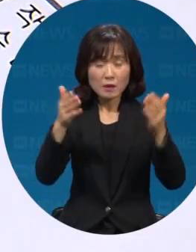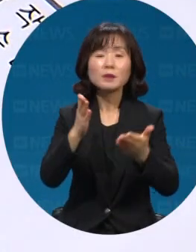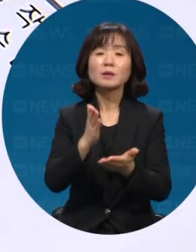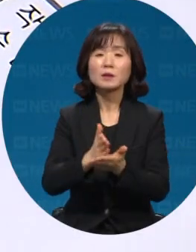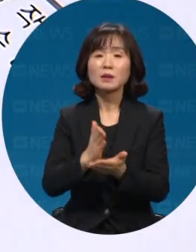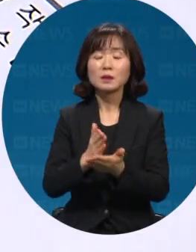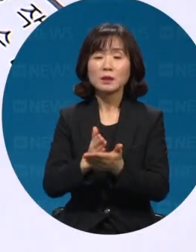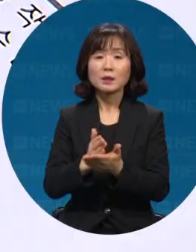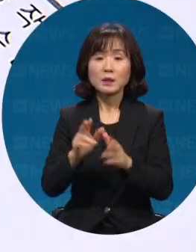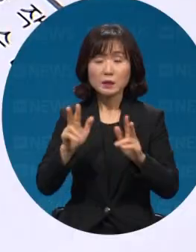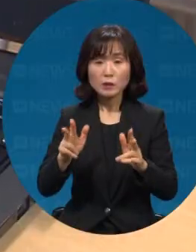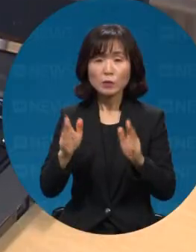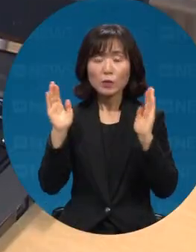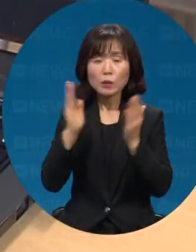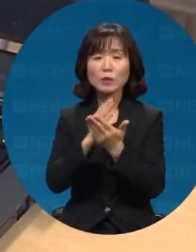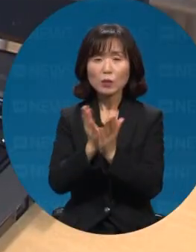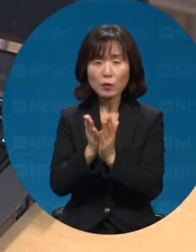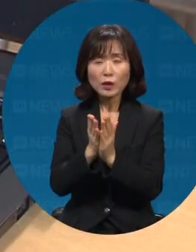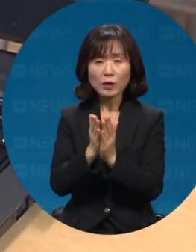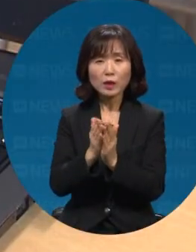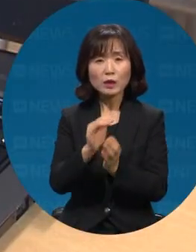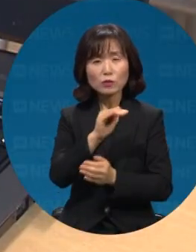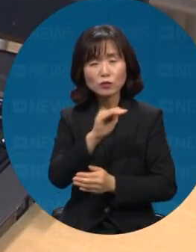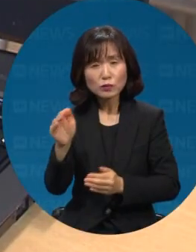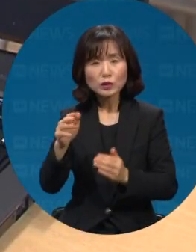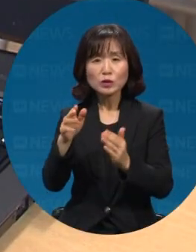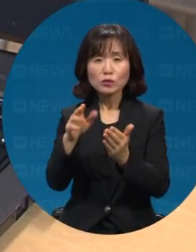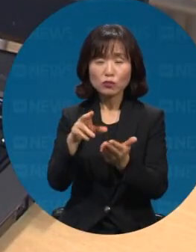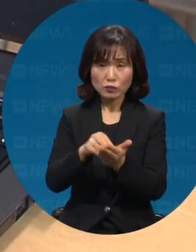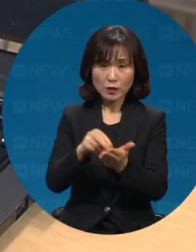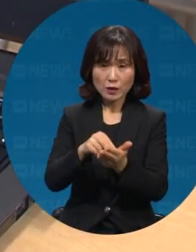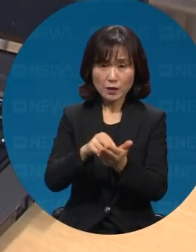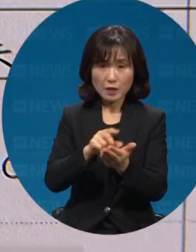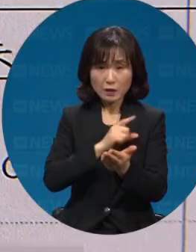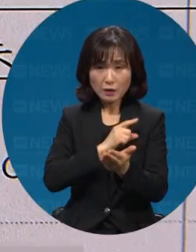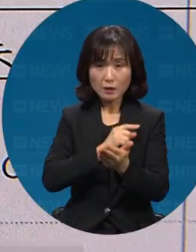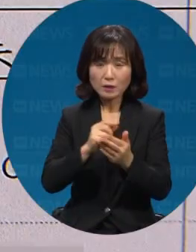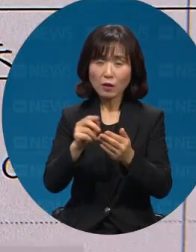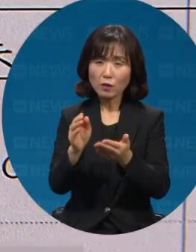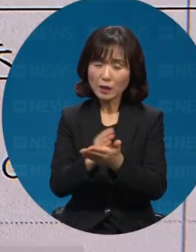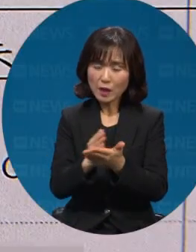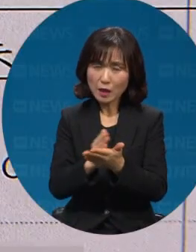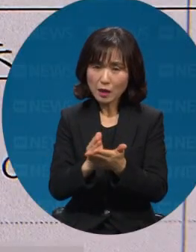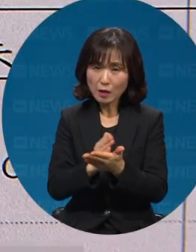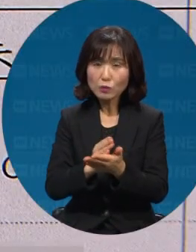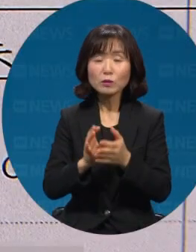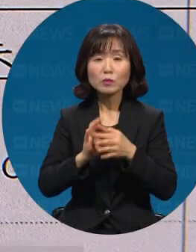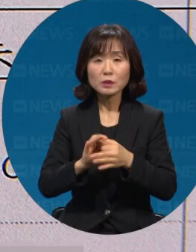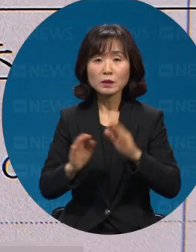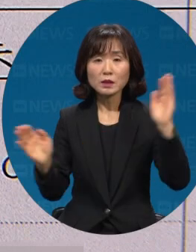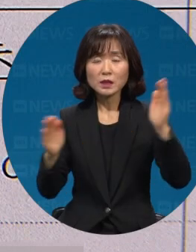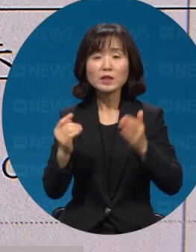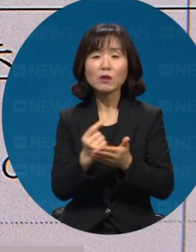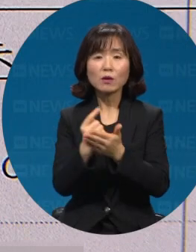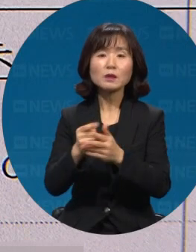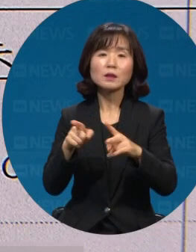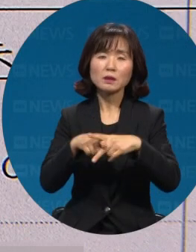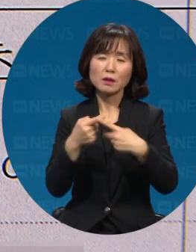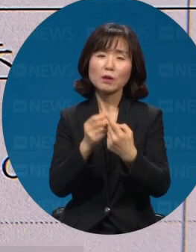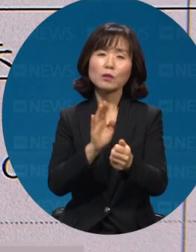아니라 기존 교과목에 난이도나 주제를 세분화해 학생들의 적응과 이해를 독자는 제안도